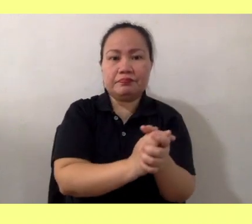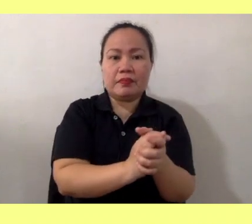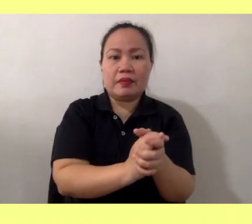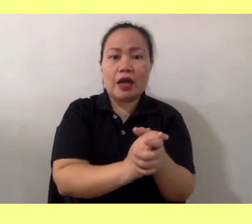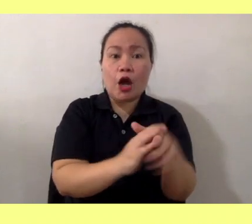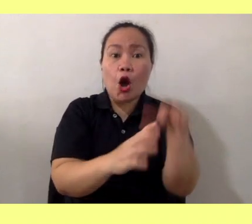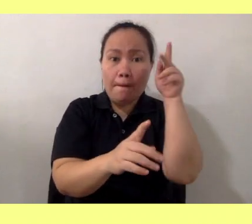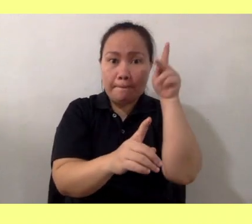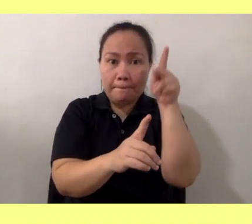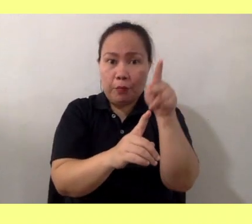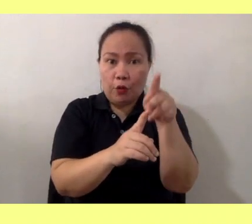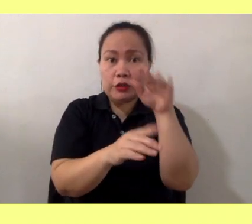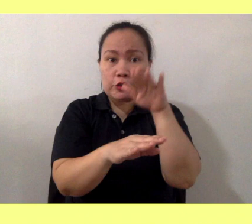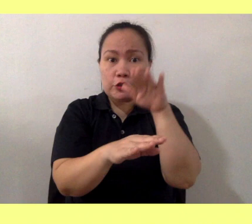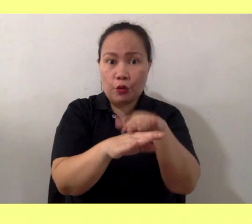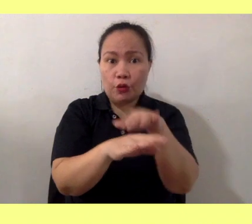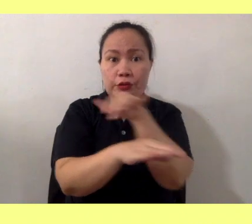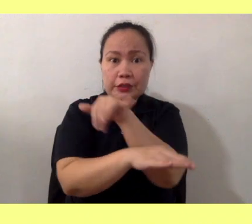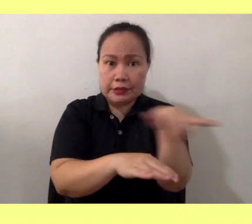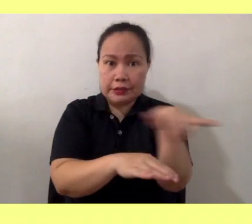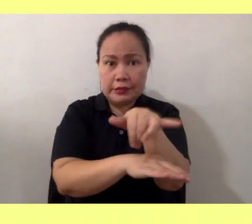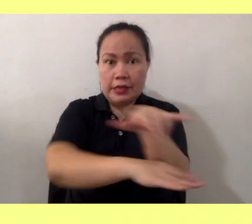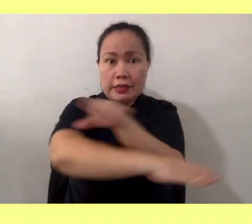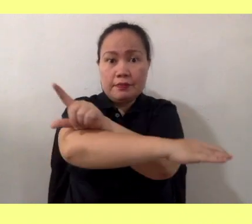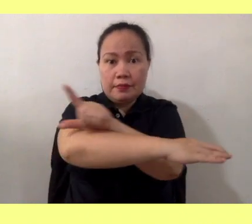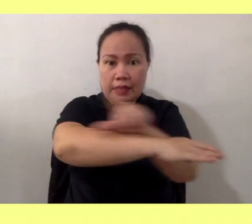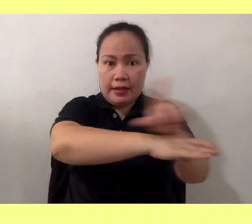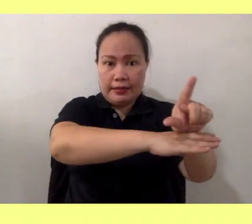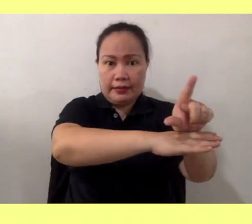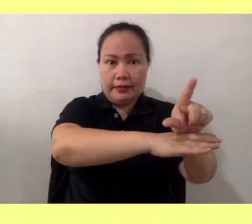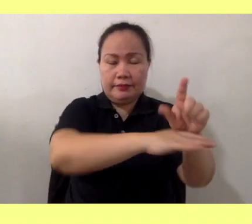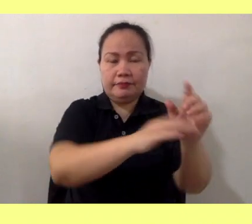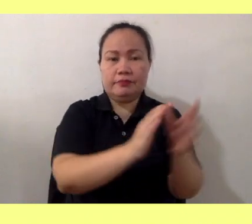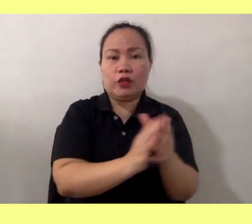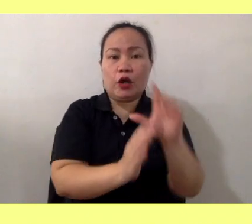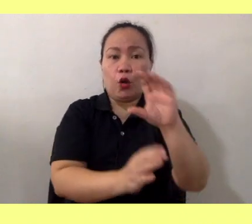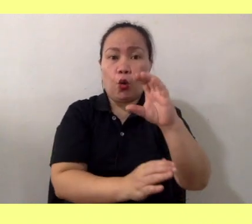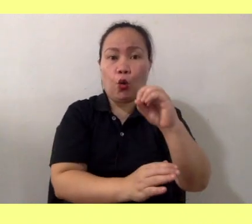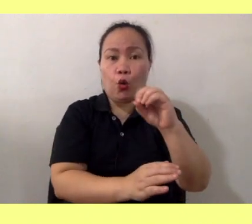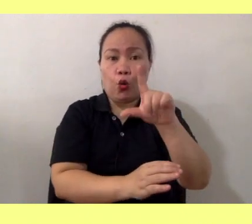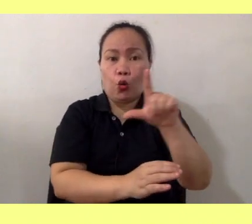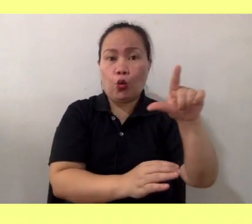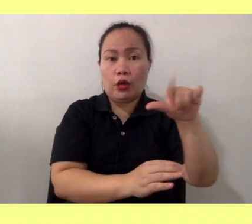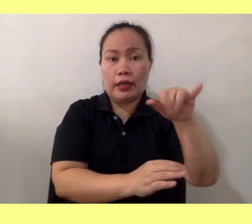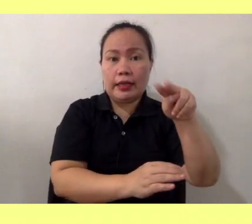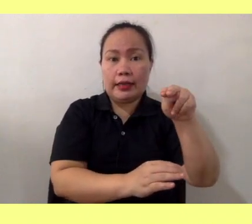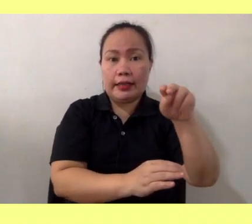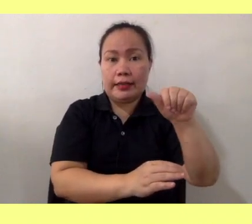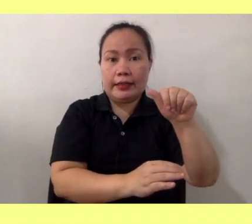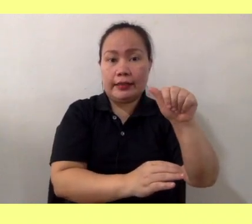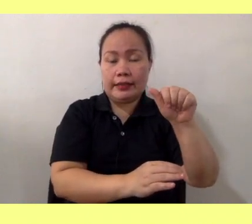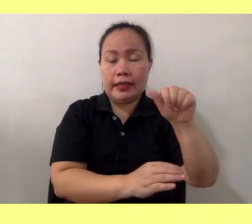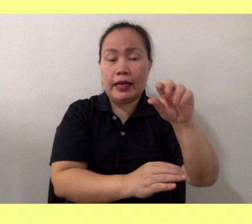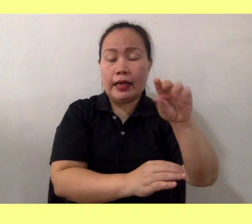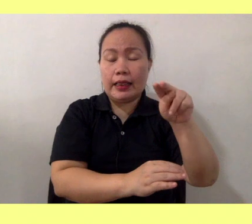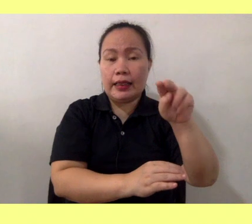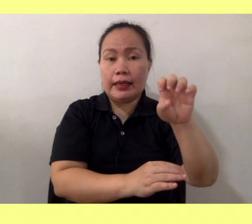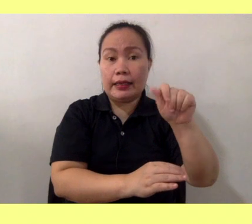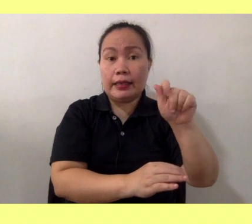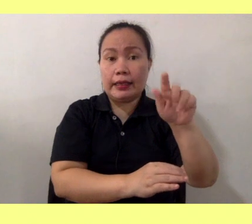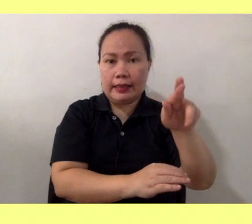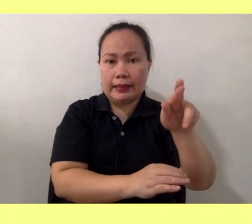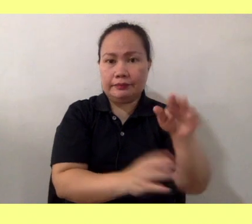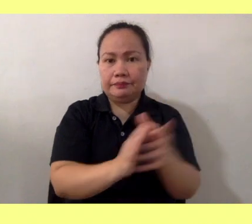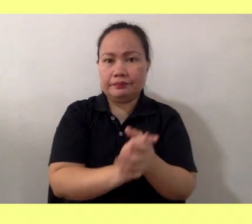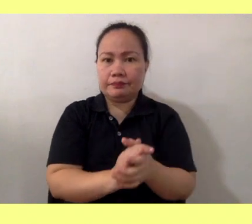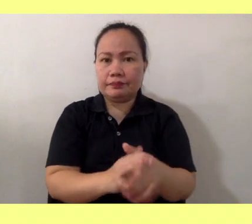na nasa isang line. Kaya siya tinawag na collinear kasi line, nasa line. Next.